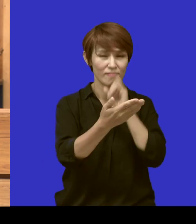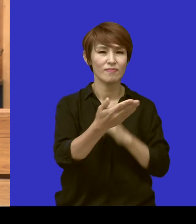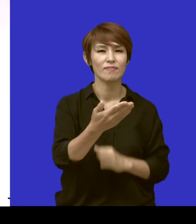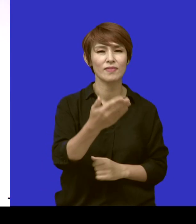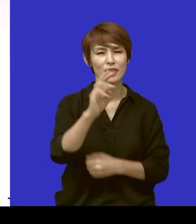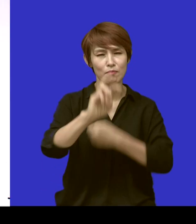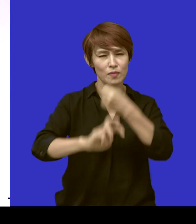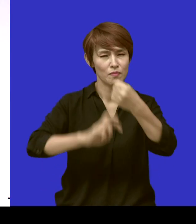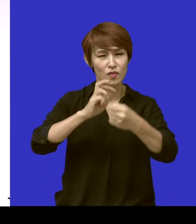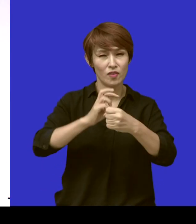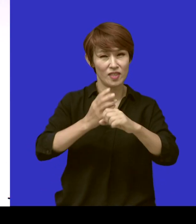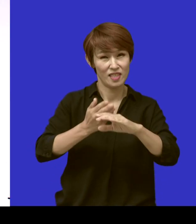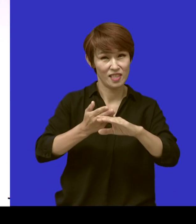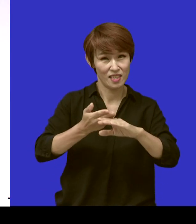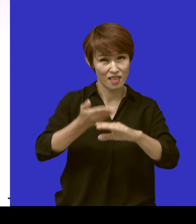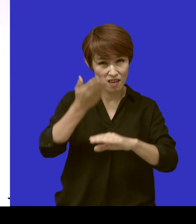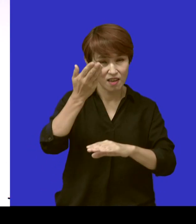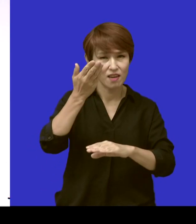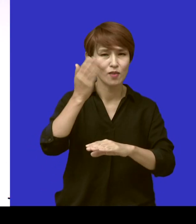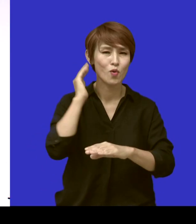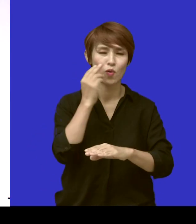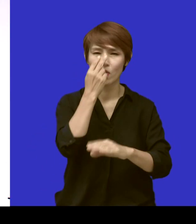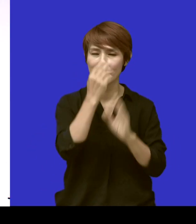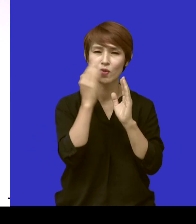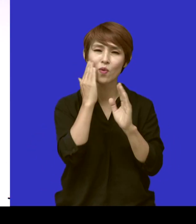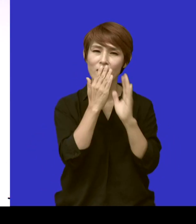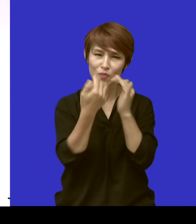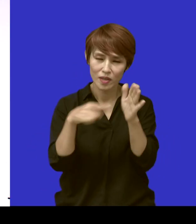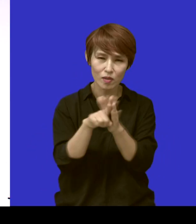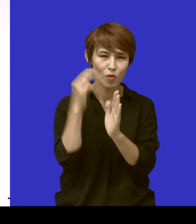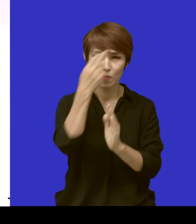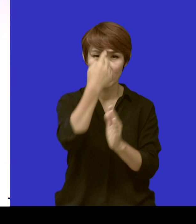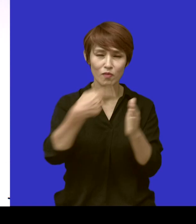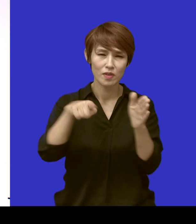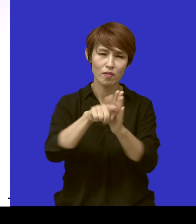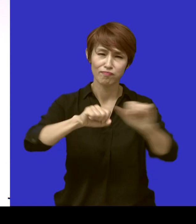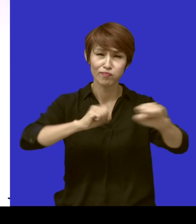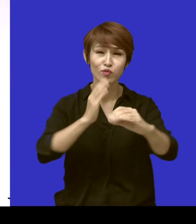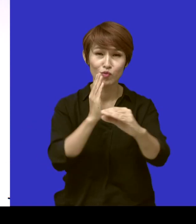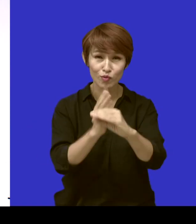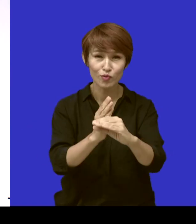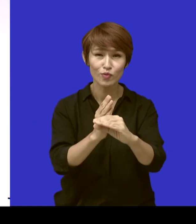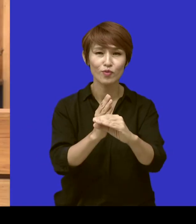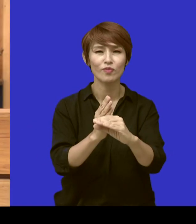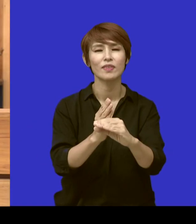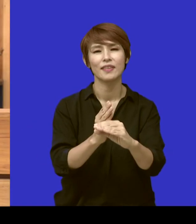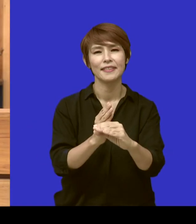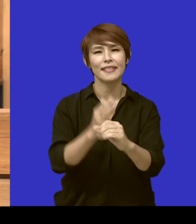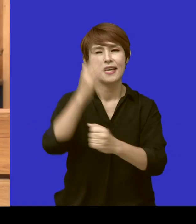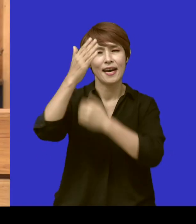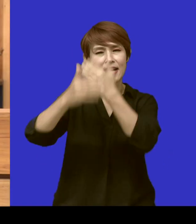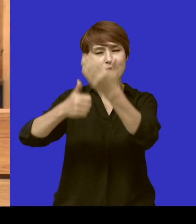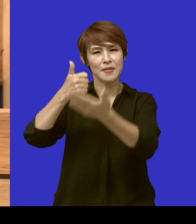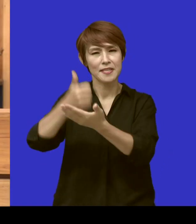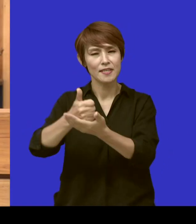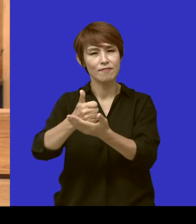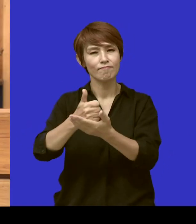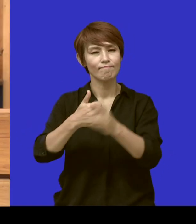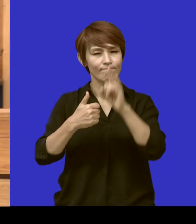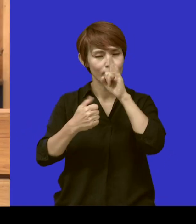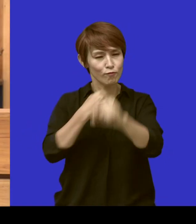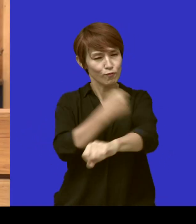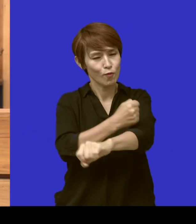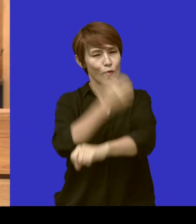이상 농아인들 또 농맹인들을 위해서 이렇게 힘써 주시는데 앞으로도 더 하나님이 그 수고를 기억하시리라